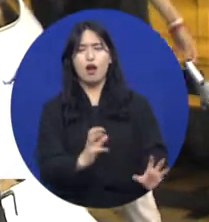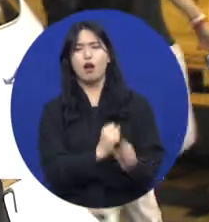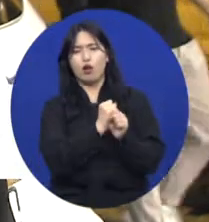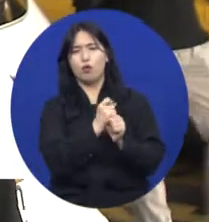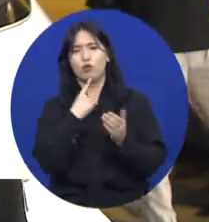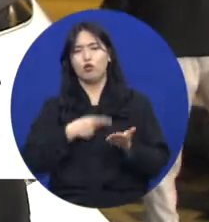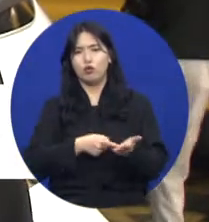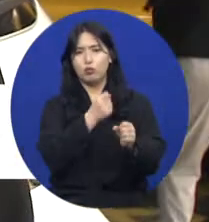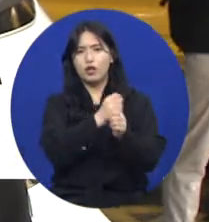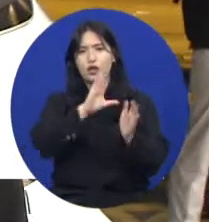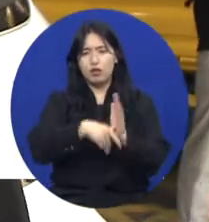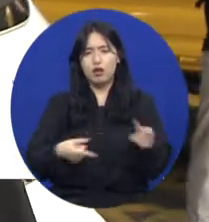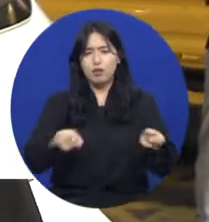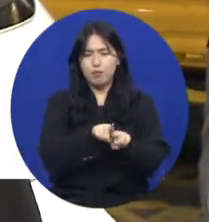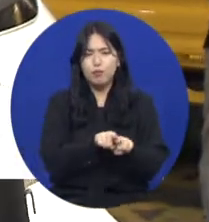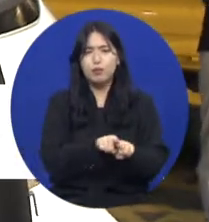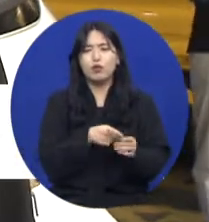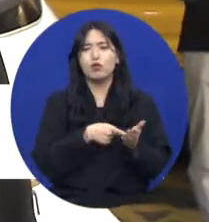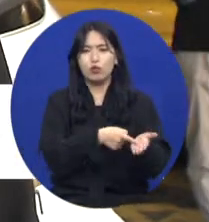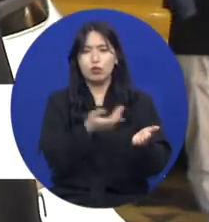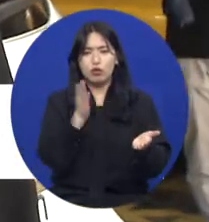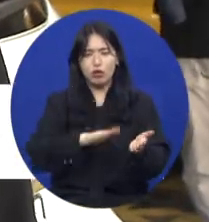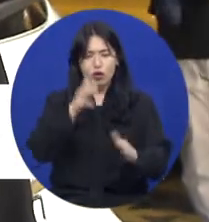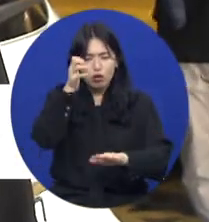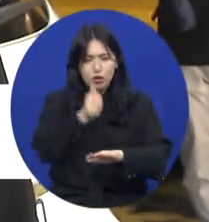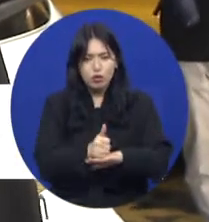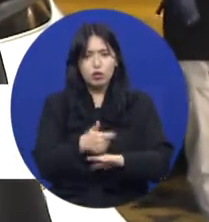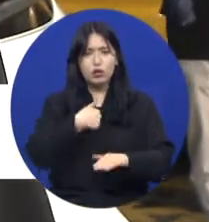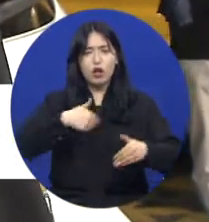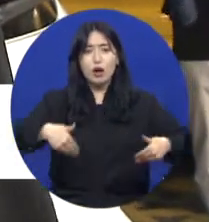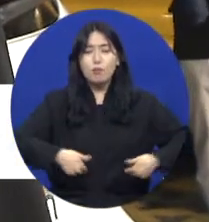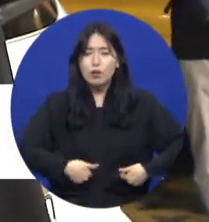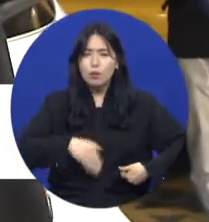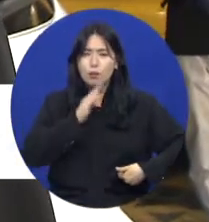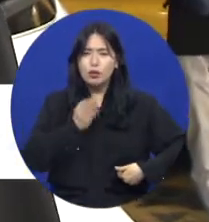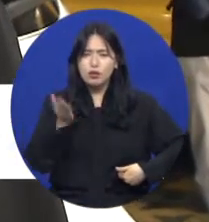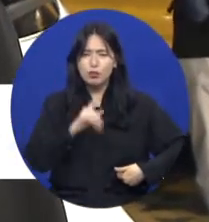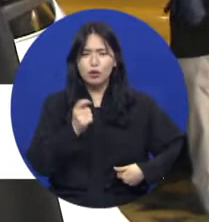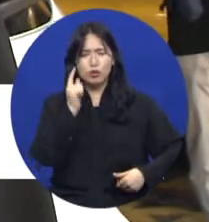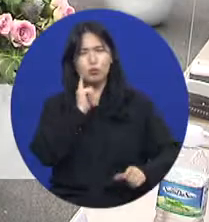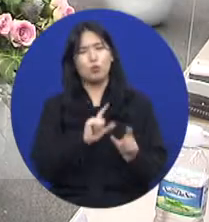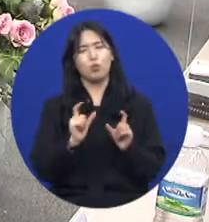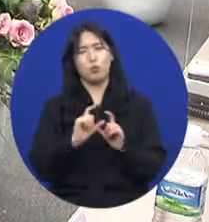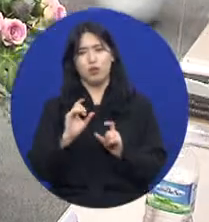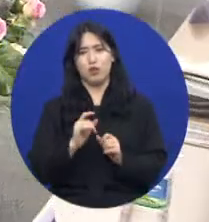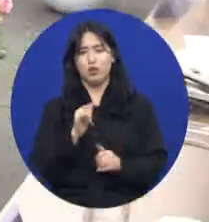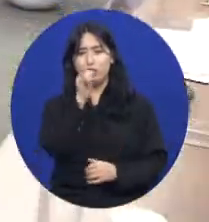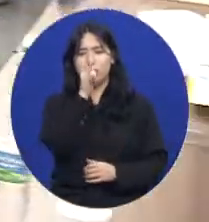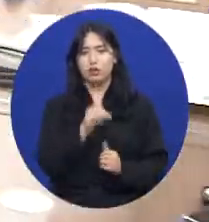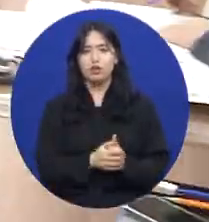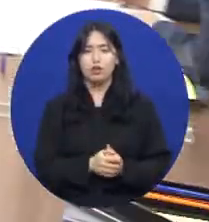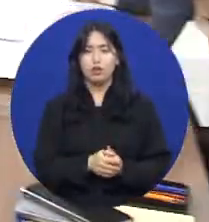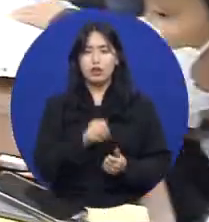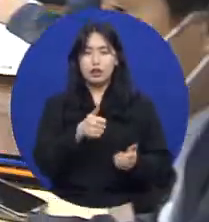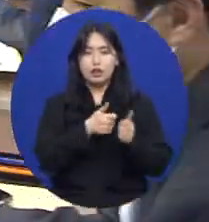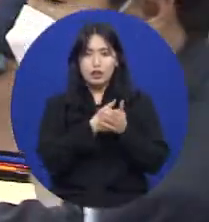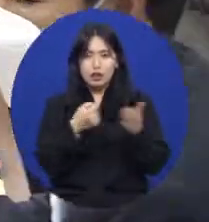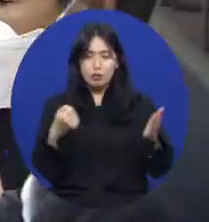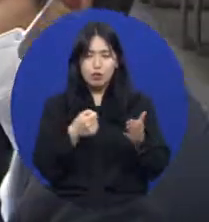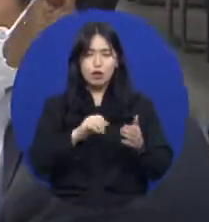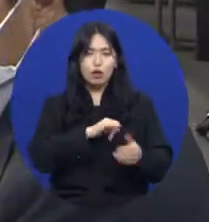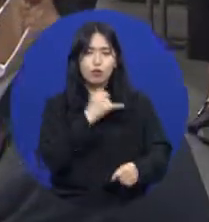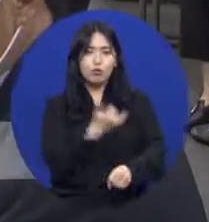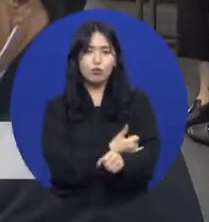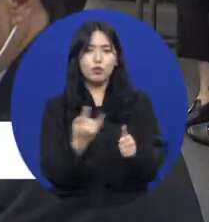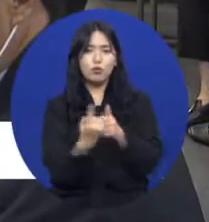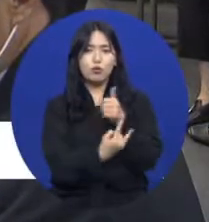뭐 같이 시키게 되고 그러다 보면 불필요한 것 필요하지만 좀 고민하게 되고 막. 이에 따라